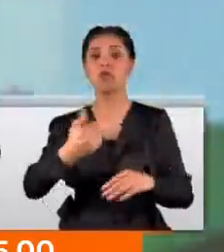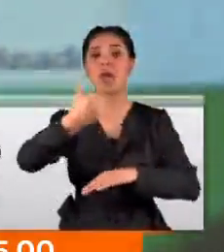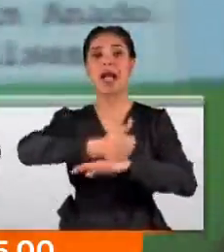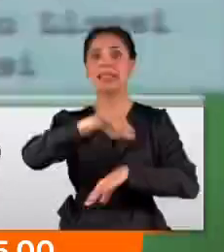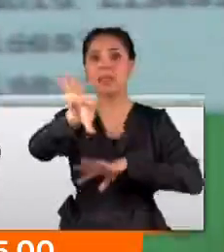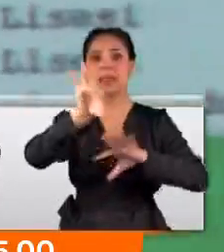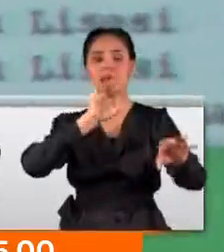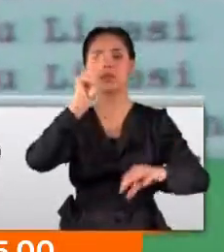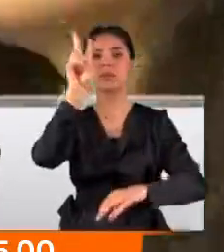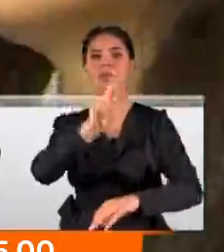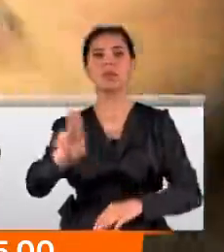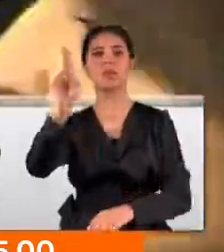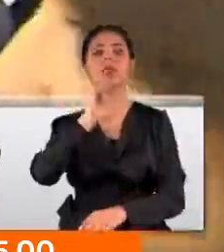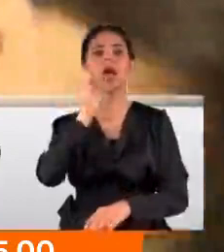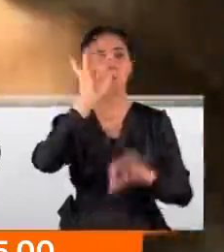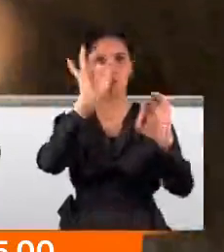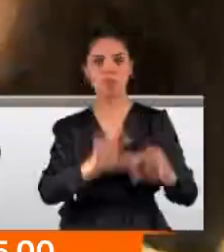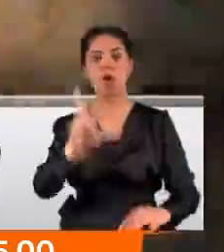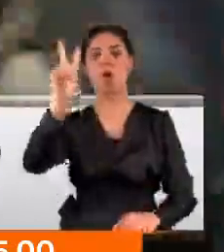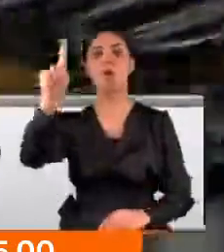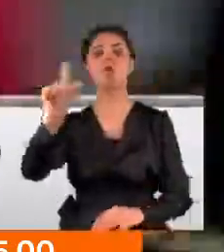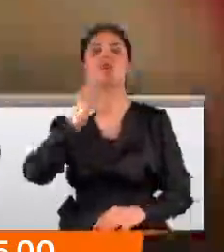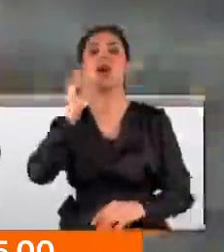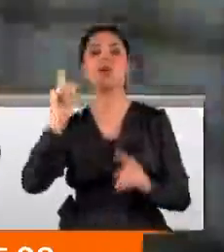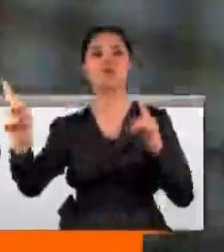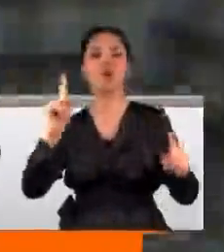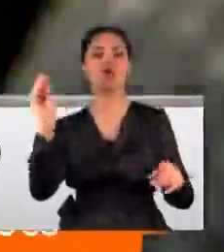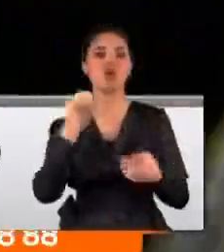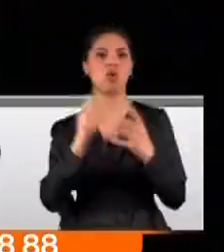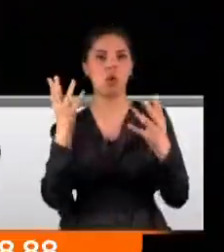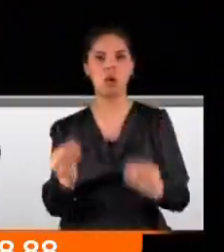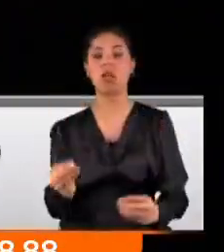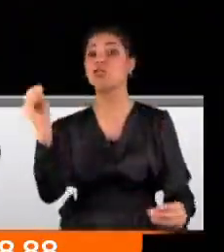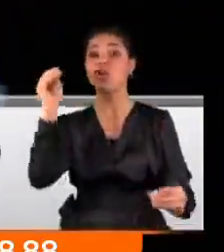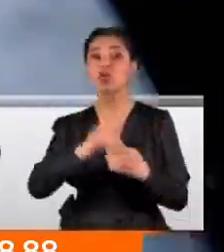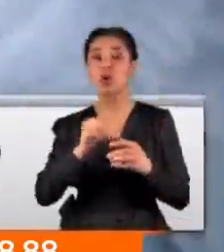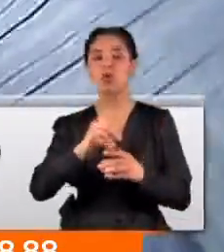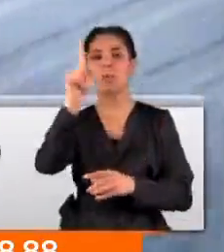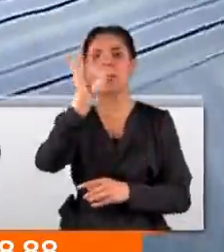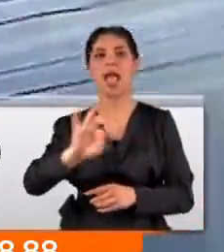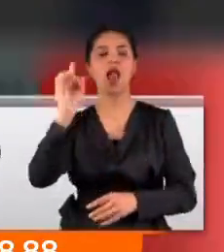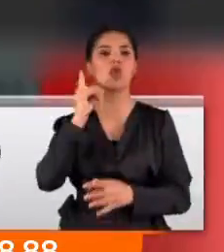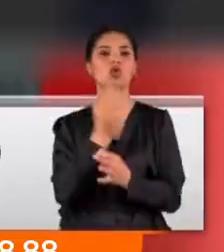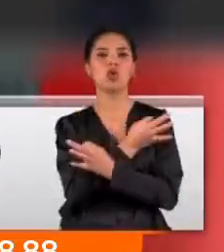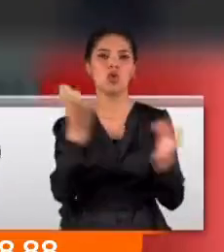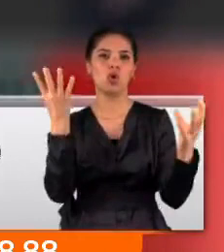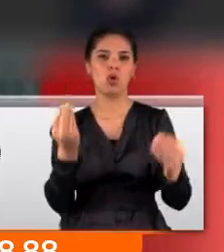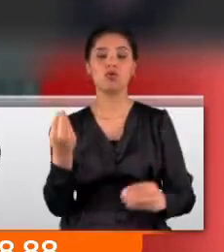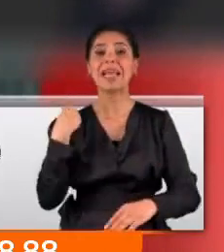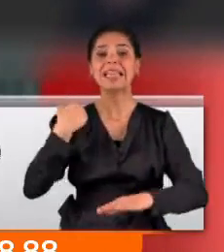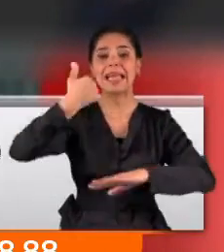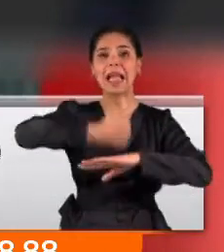tercihleri ise 27 Ağustos'ta başlayıp 31 Ağustos'ta sona erecek. Sonuçlarsa 1 Eylül'de duyurulacak.